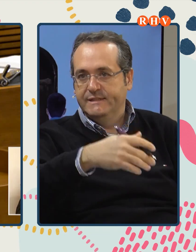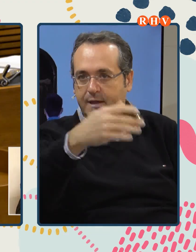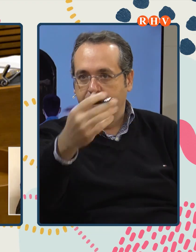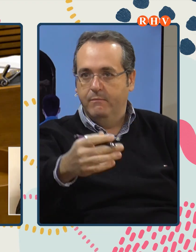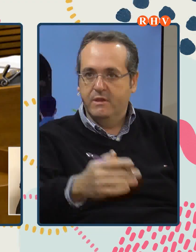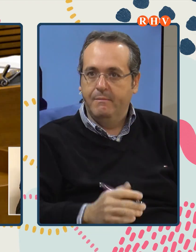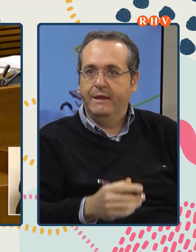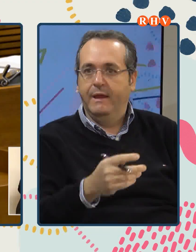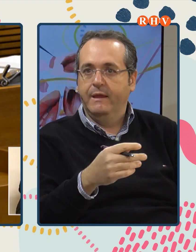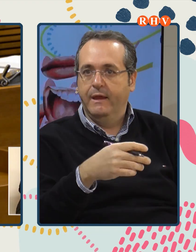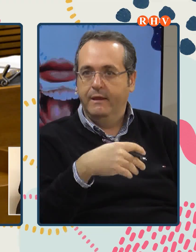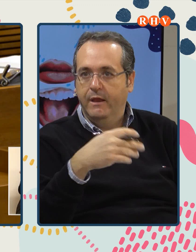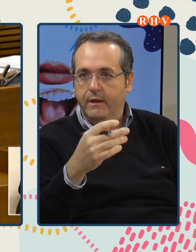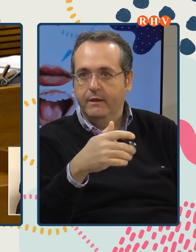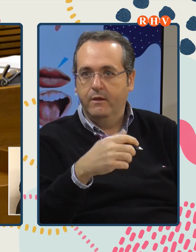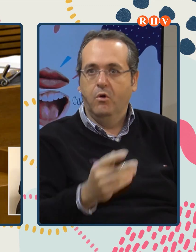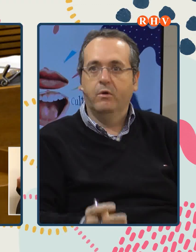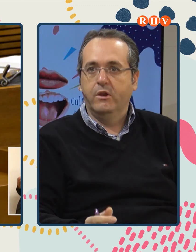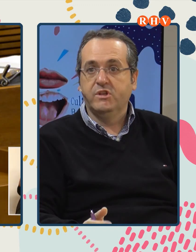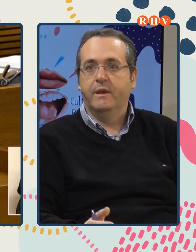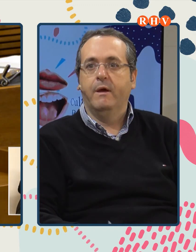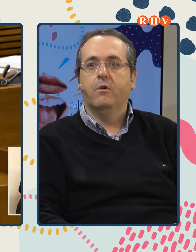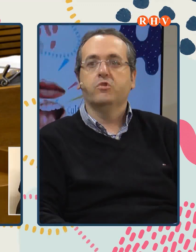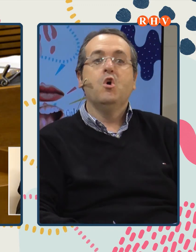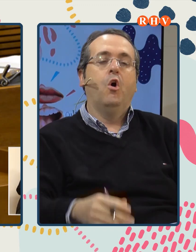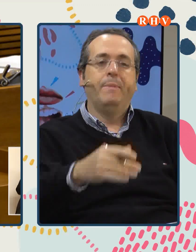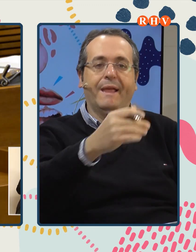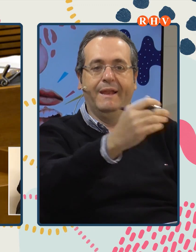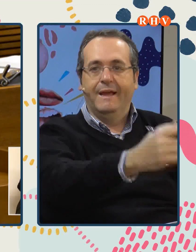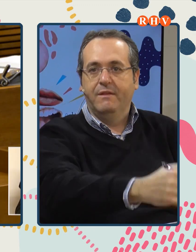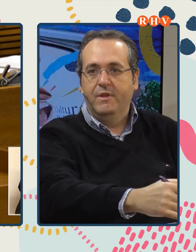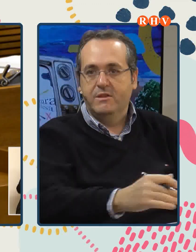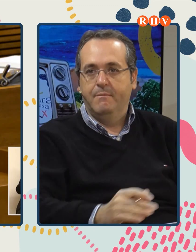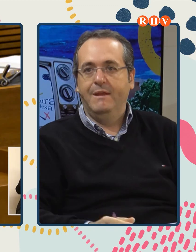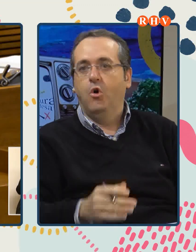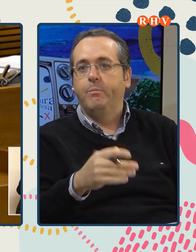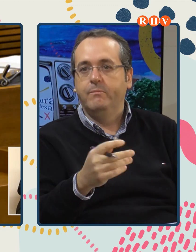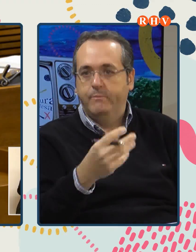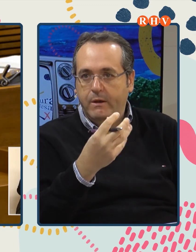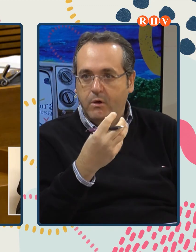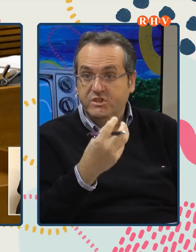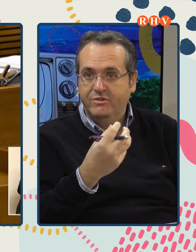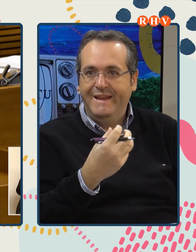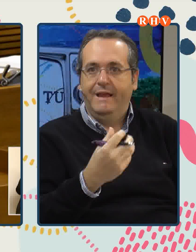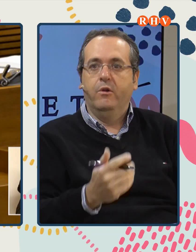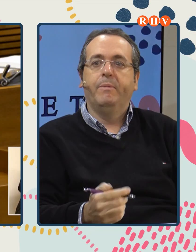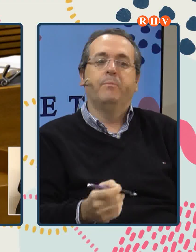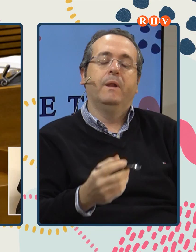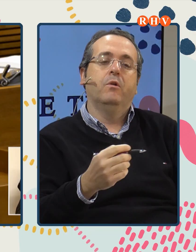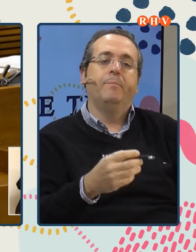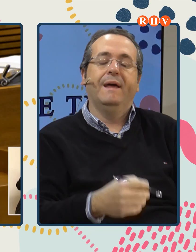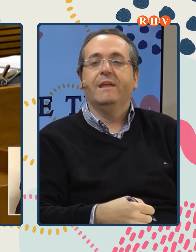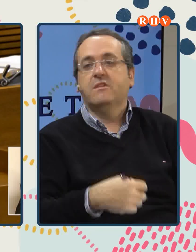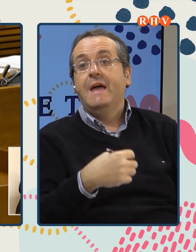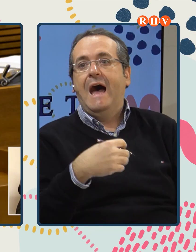port de València me sembla que no s'ha d'arribar a acords, o perquè crec que aquest finançament, o per una qüestió tècnica, no?